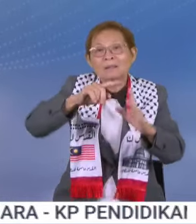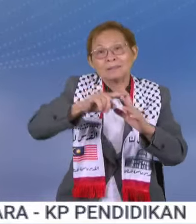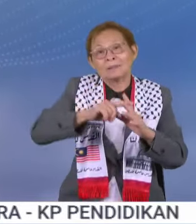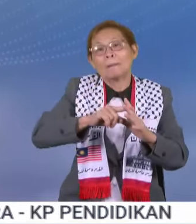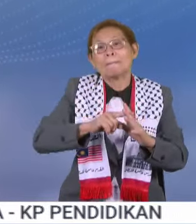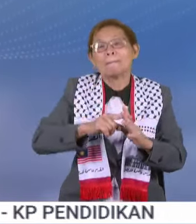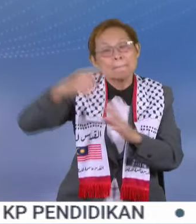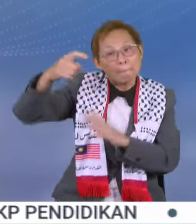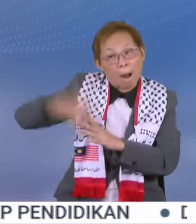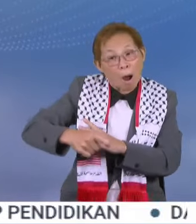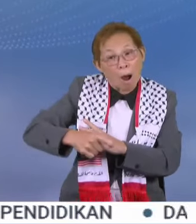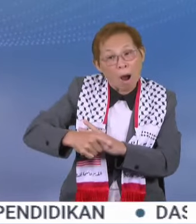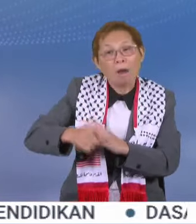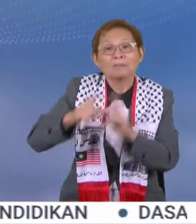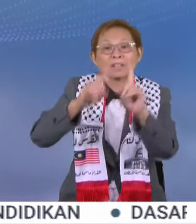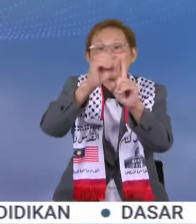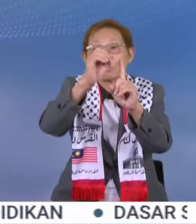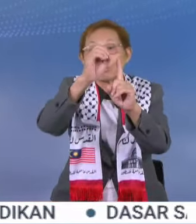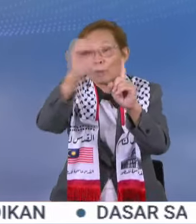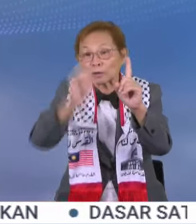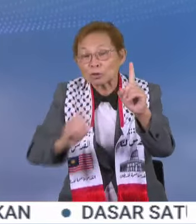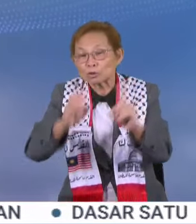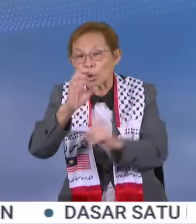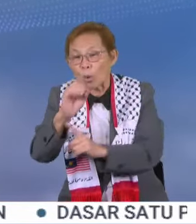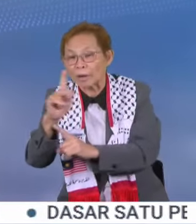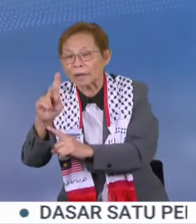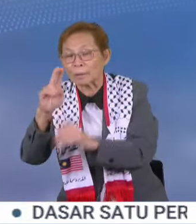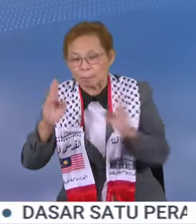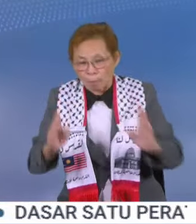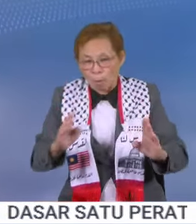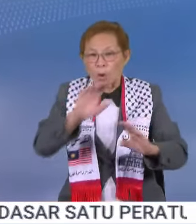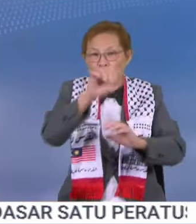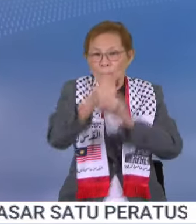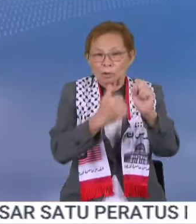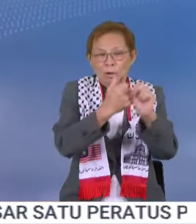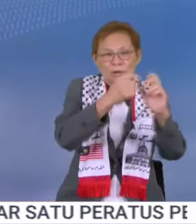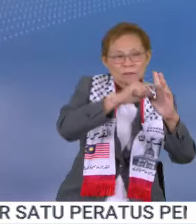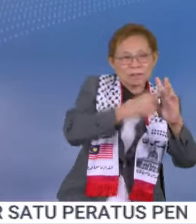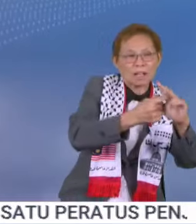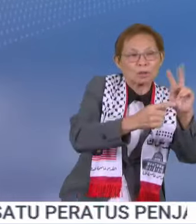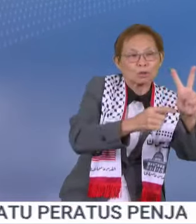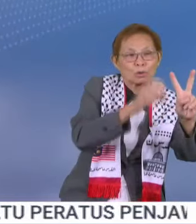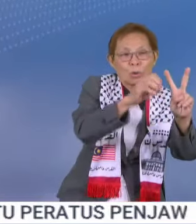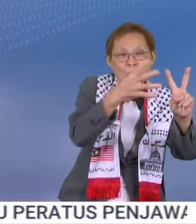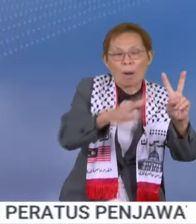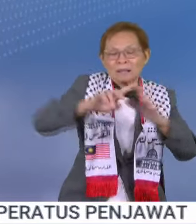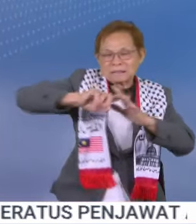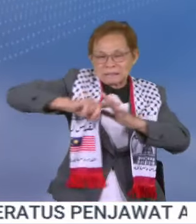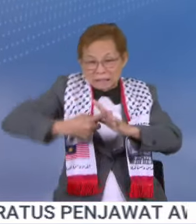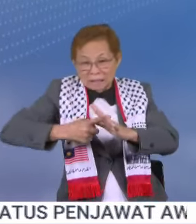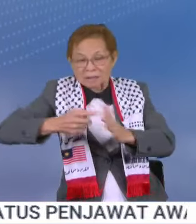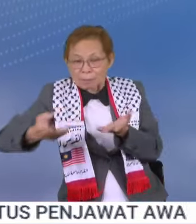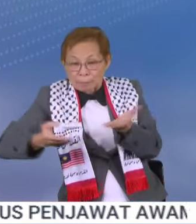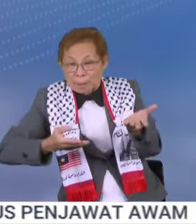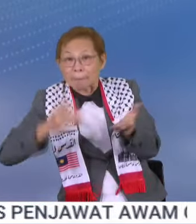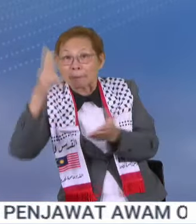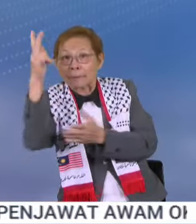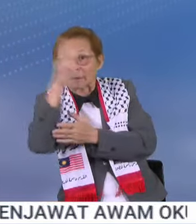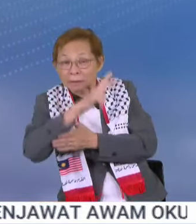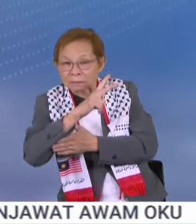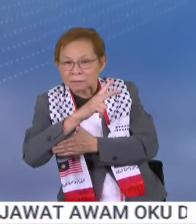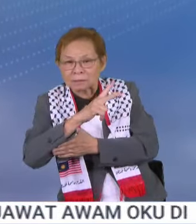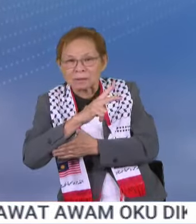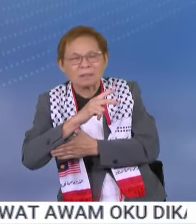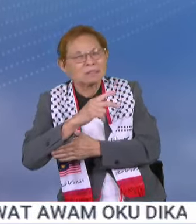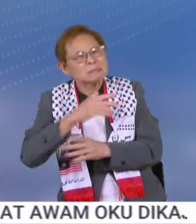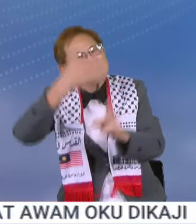pelaksanaannya. Keperluan itu memandangkan dalam tempoh 10 tahun bermula 2014, pelaksanaan dalam perkhidmatan awam masih